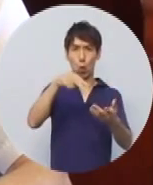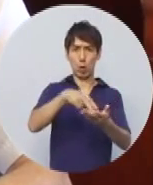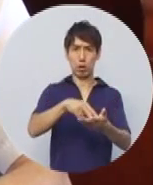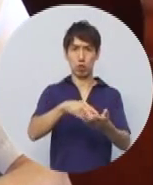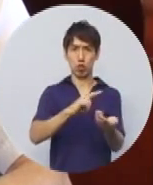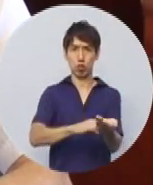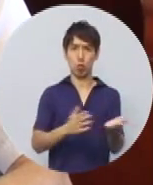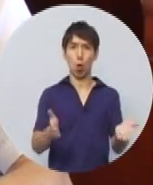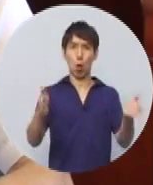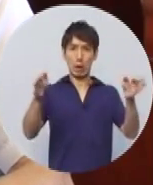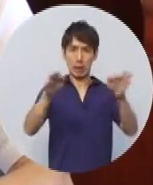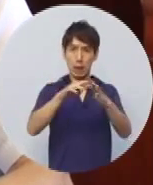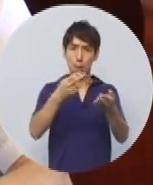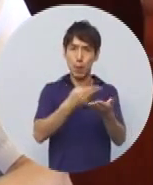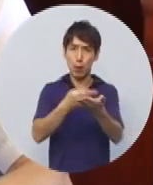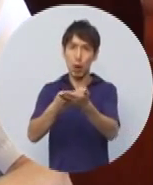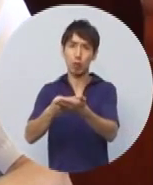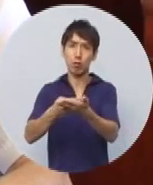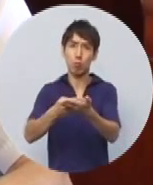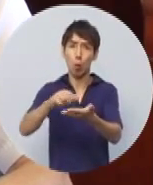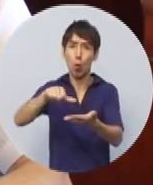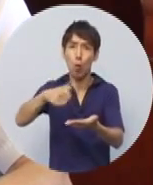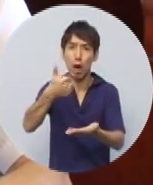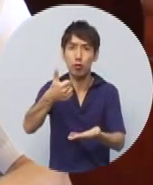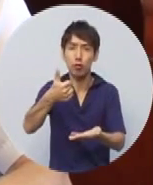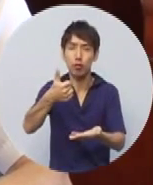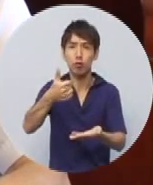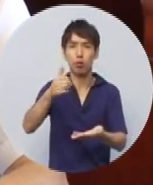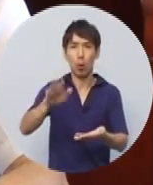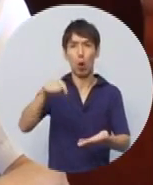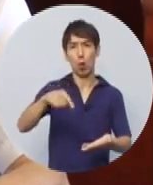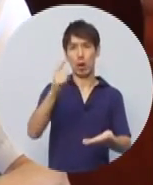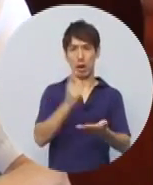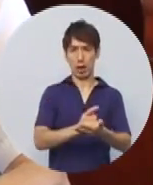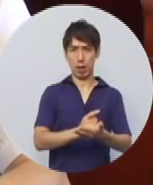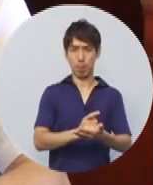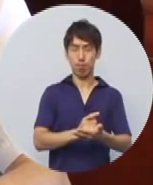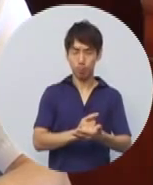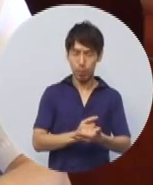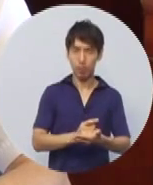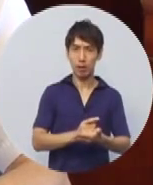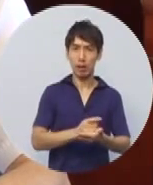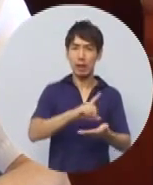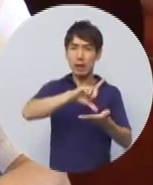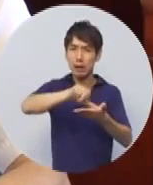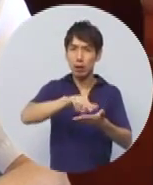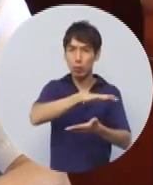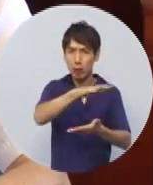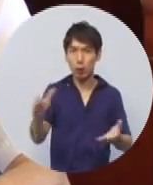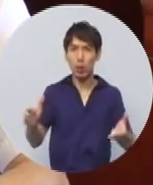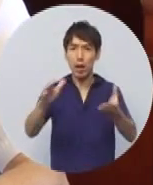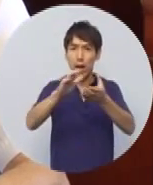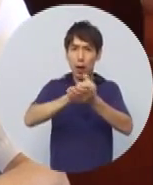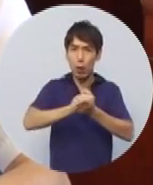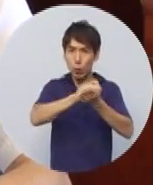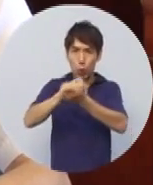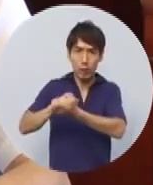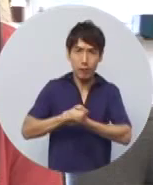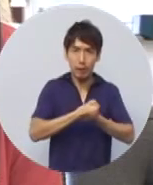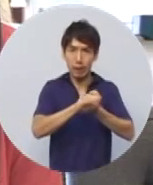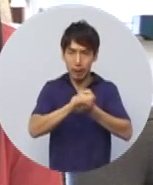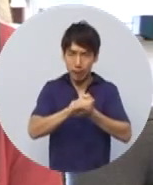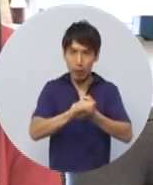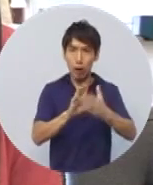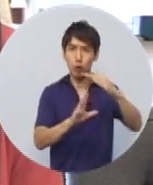しか現在はありませんので、 はい、 そうした中で地域の医療機関と連携をうまく取りながら地域ぐるみでの医療を構築していこう